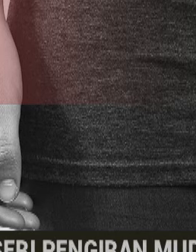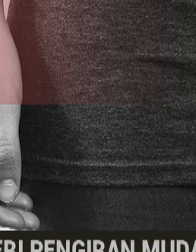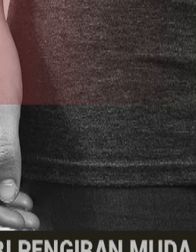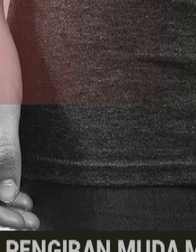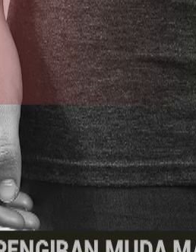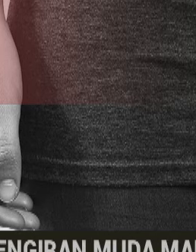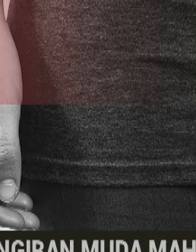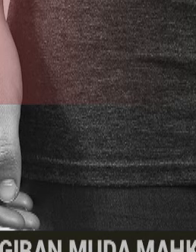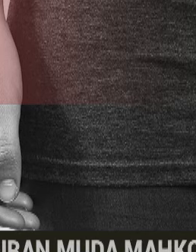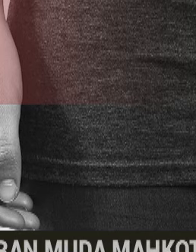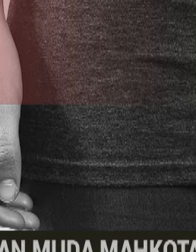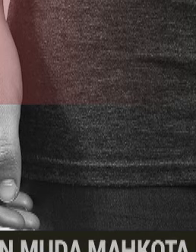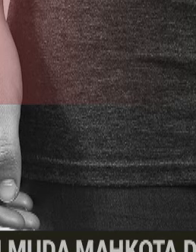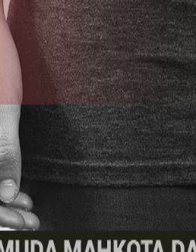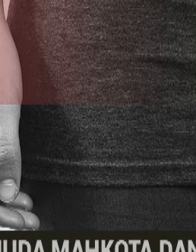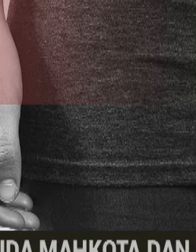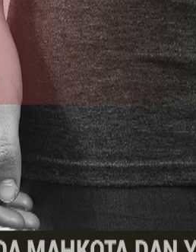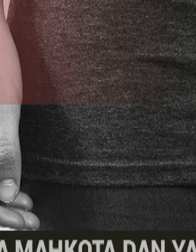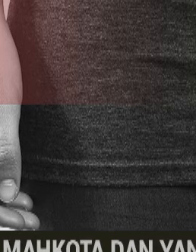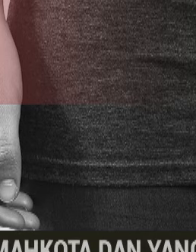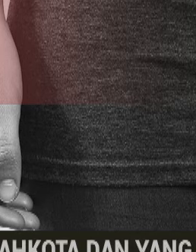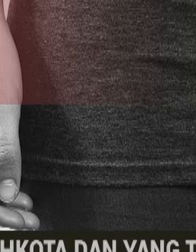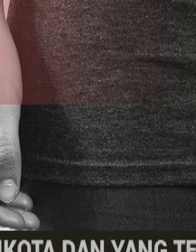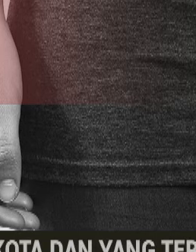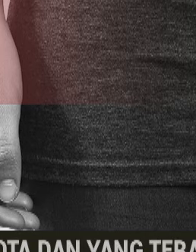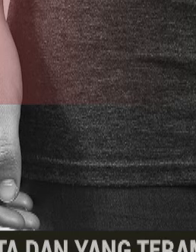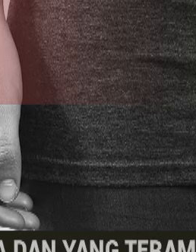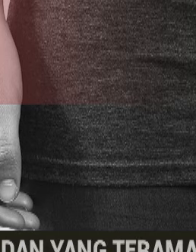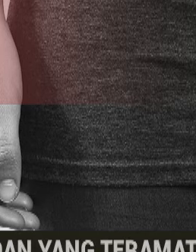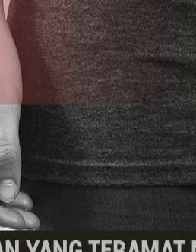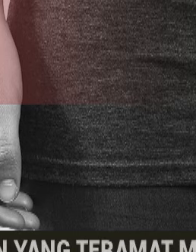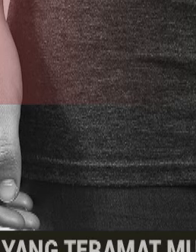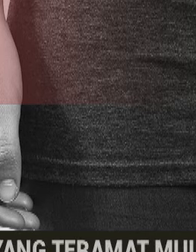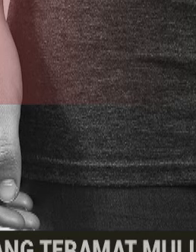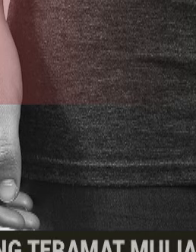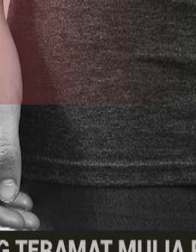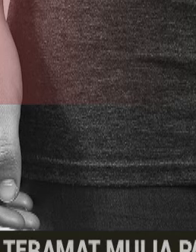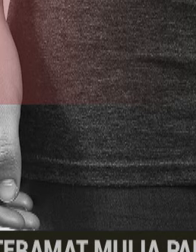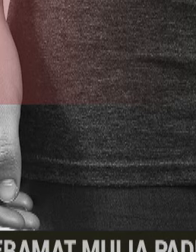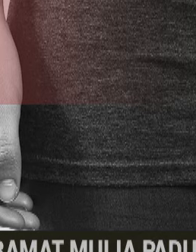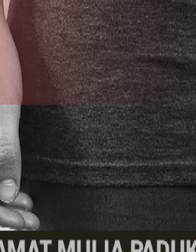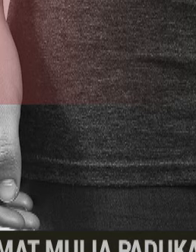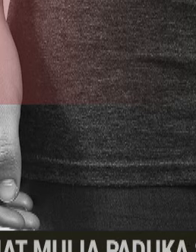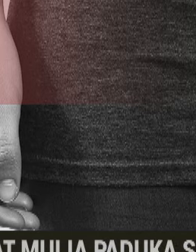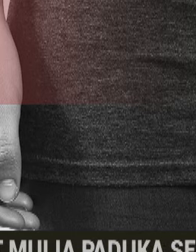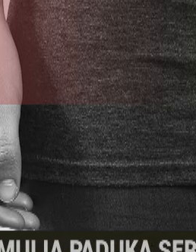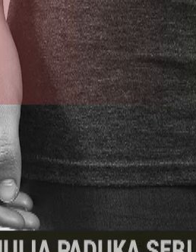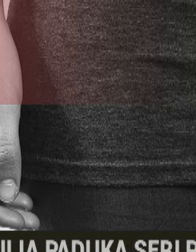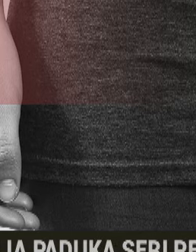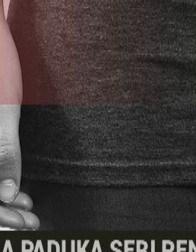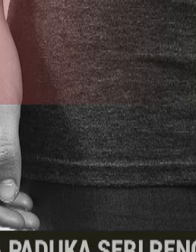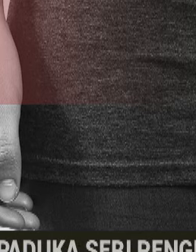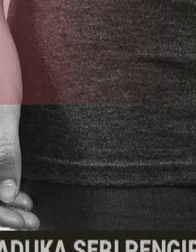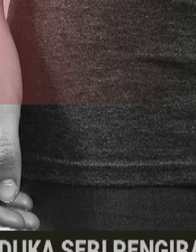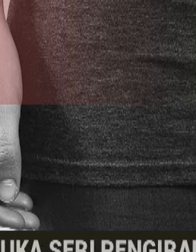hingga 11.30 pagi dan 1.30 petang hingga 3 petang. Pada 20 Julai pula diadakan di Unicorn Sdn